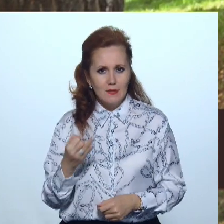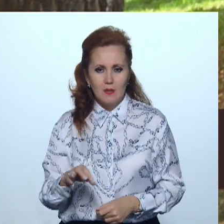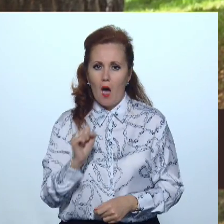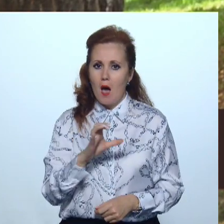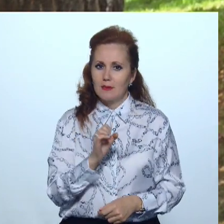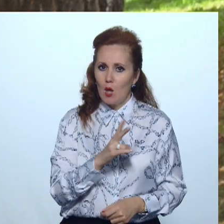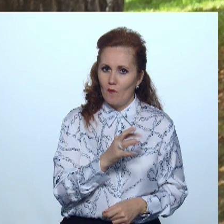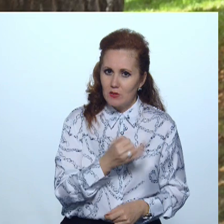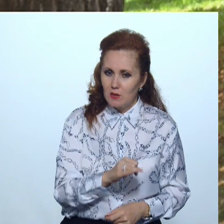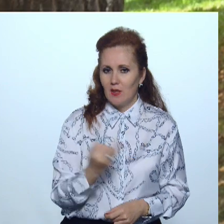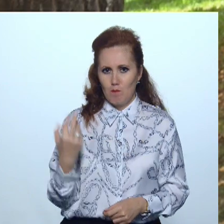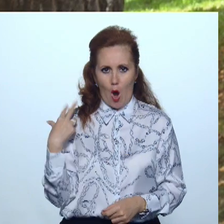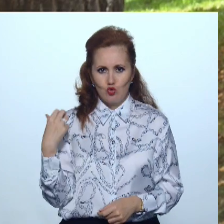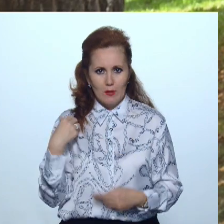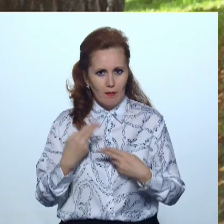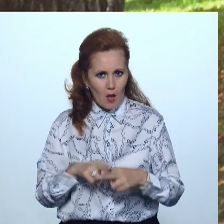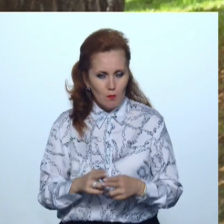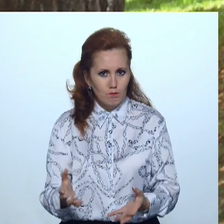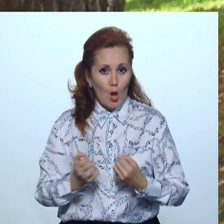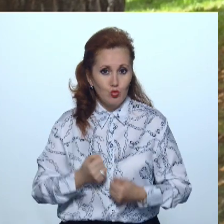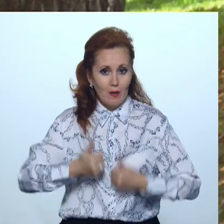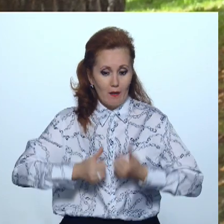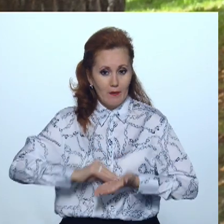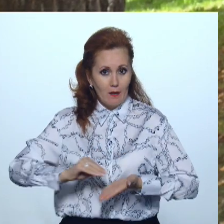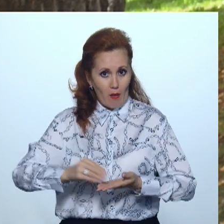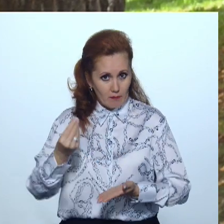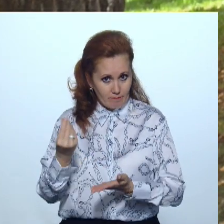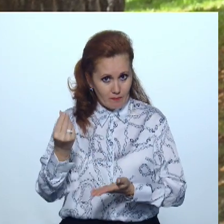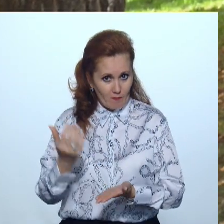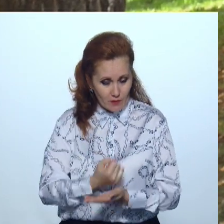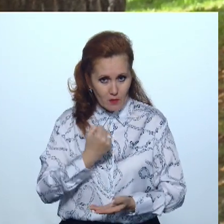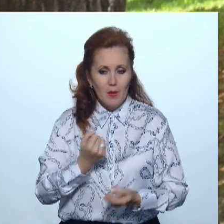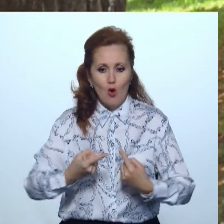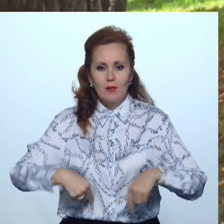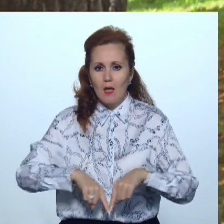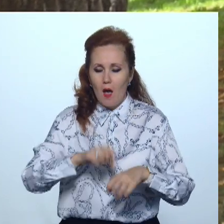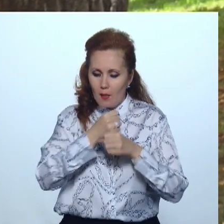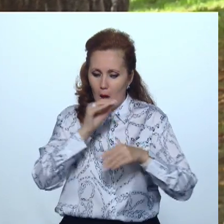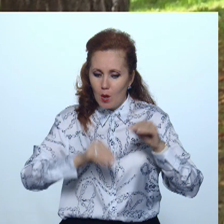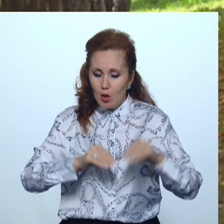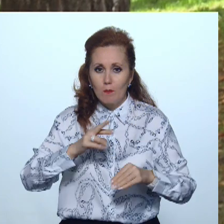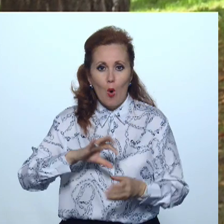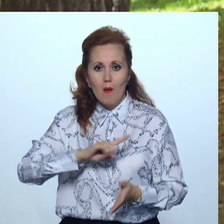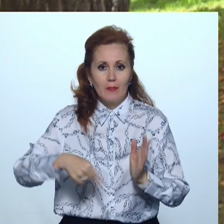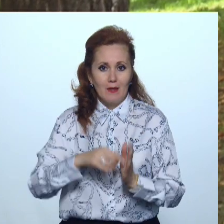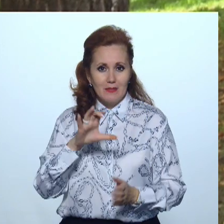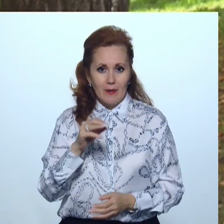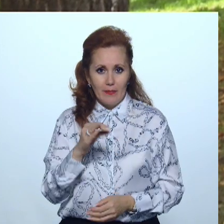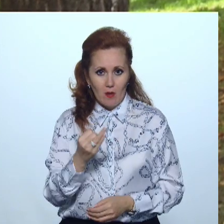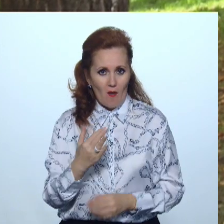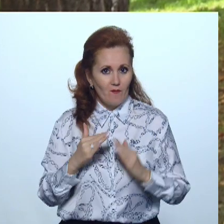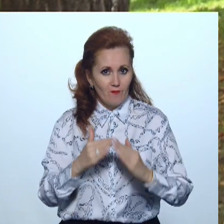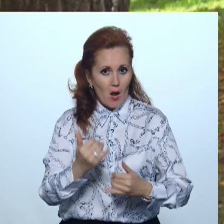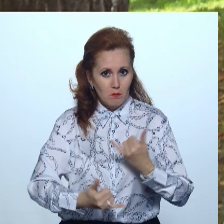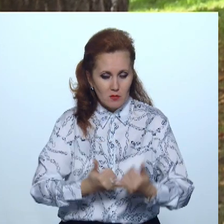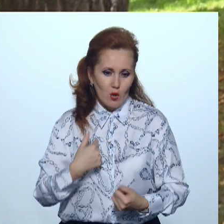и Можгинский техникум. Они получили гранты на организацию лабораторий по сетифермерству. Я уверена, что это